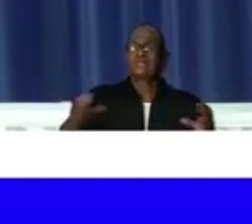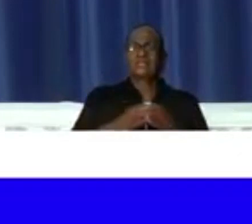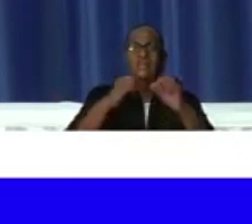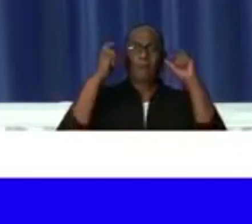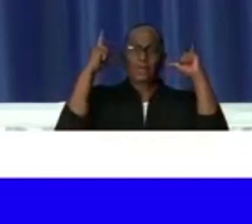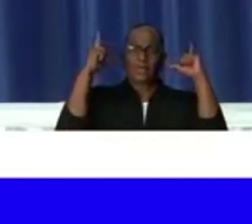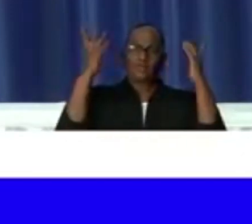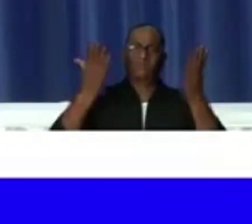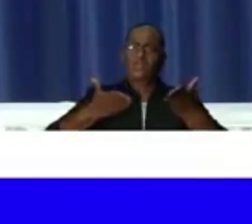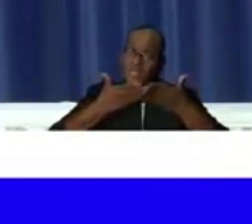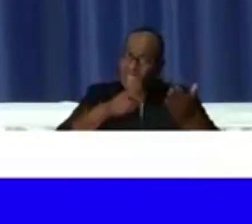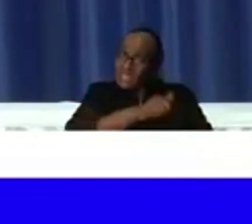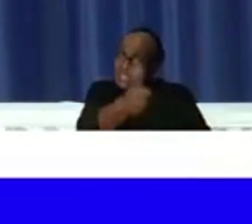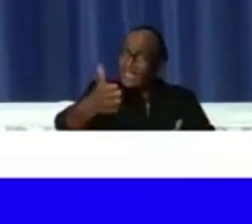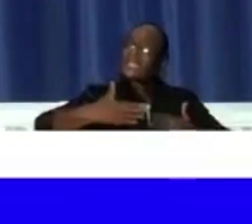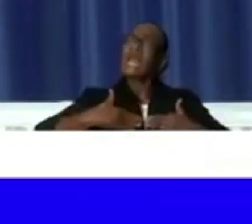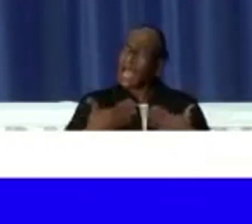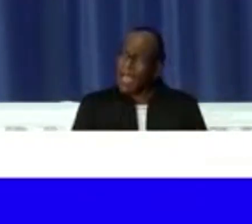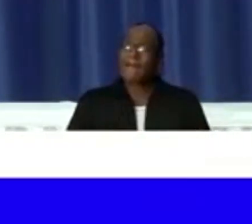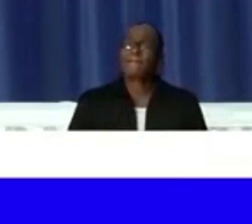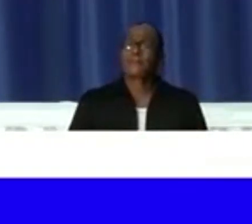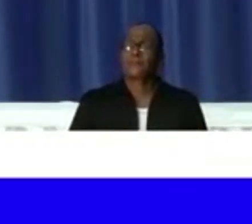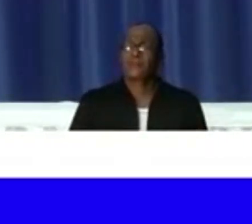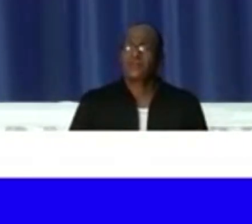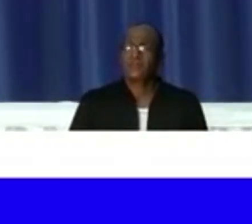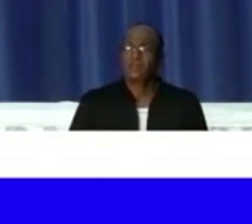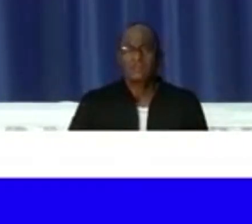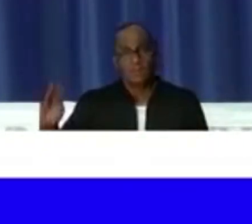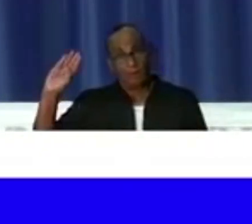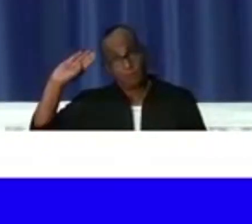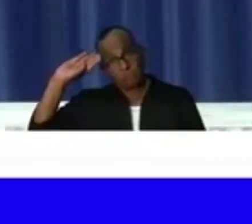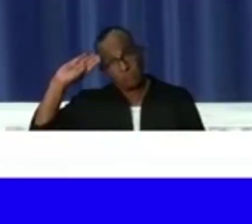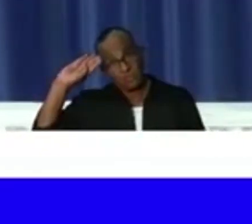heb ik het over militaire politieagenten,